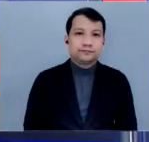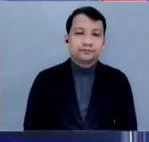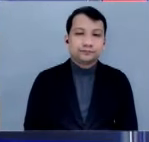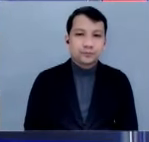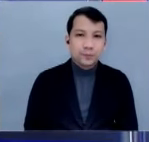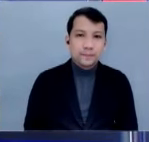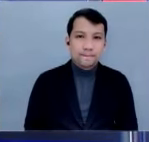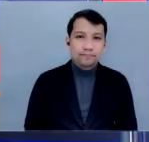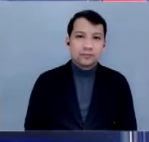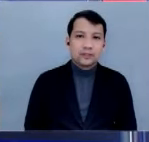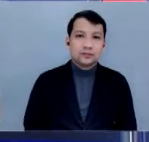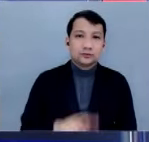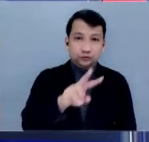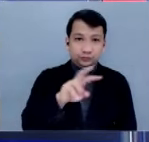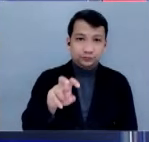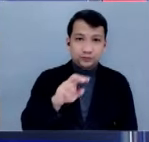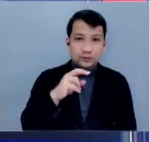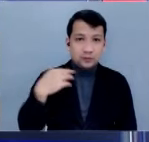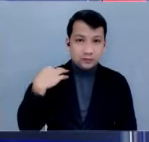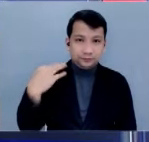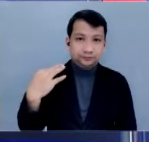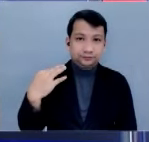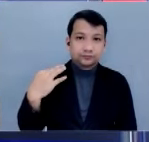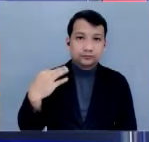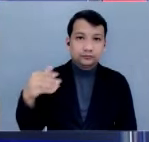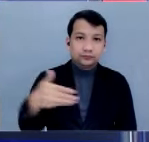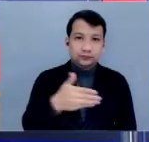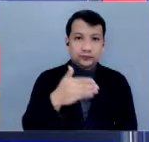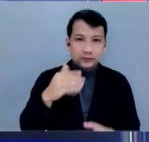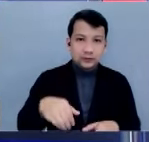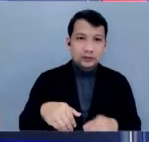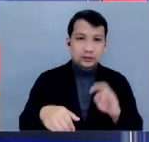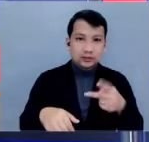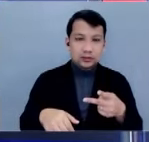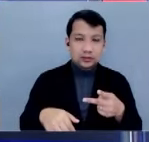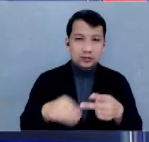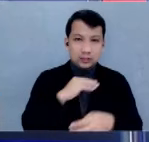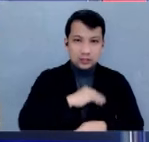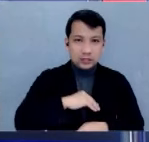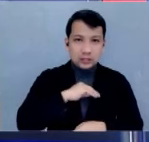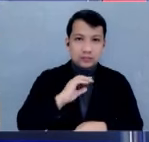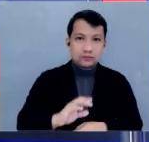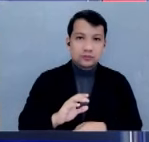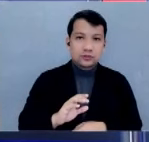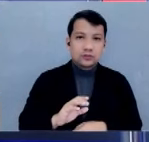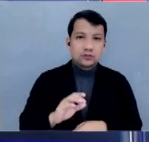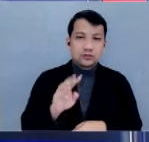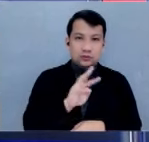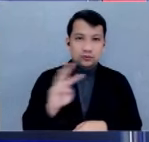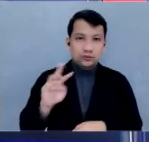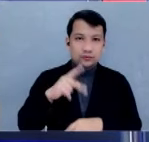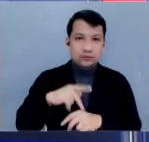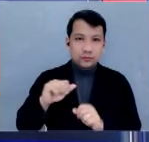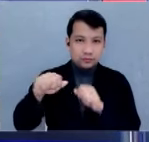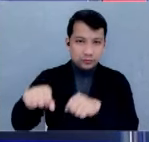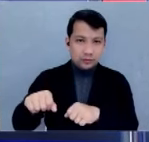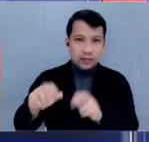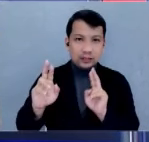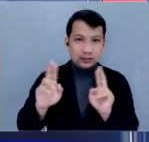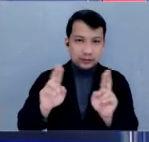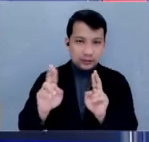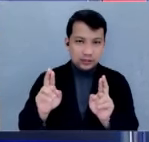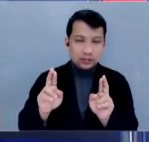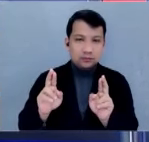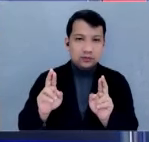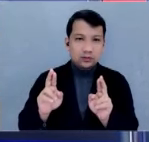Mahigit 200 volunteer at mangingisda makikilahok sa ikalawang civilian mission sa West Philippine Sea. Handa na raw sila sa gagawing